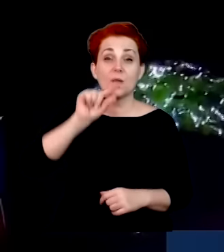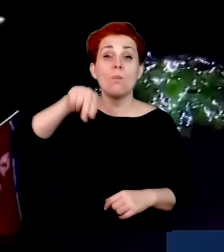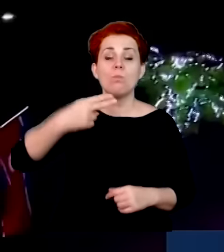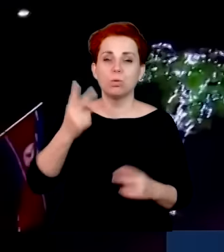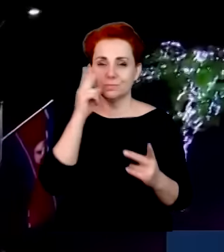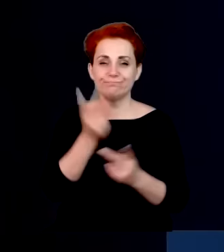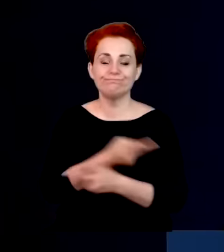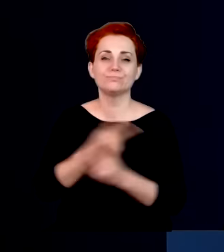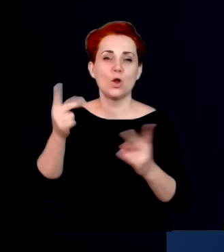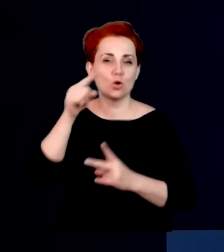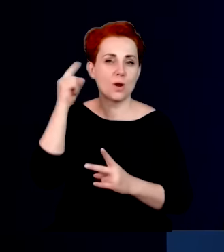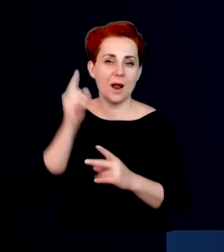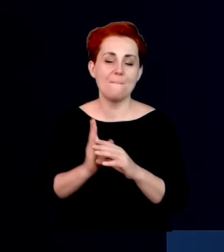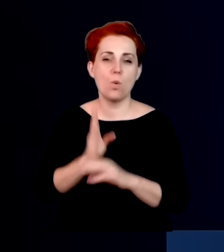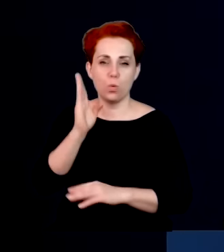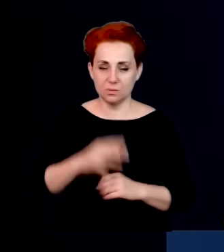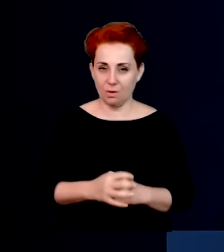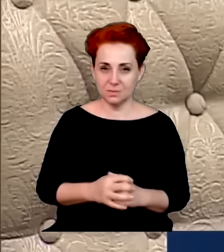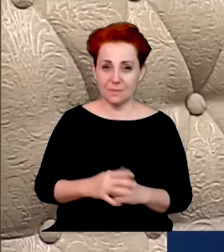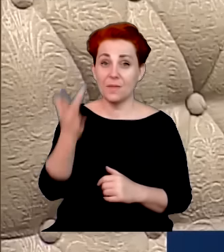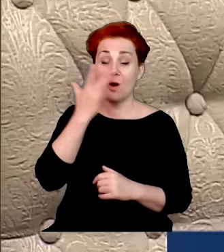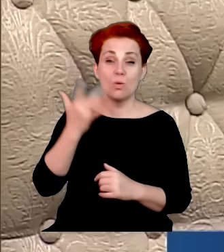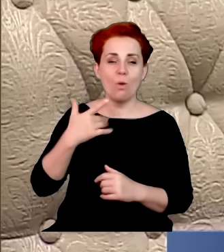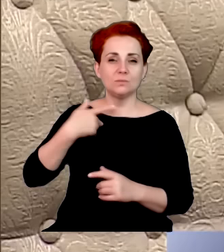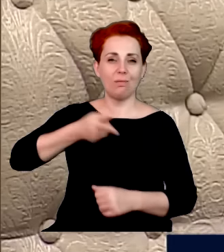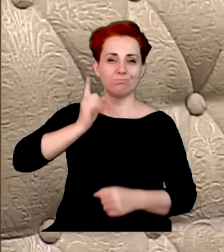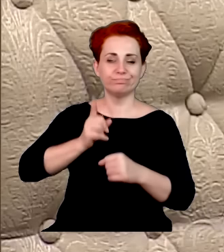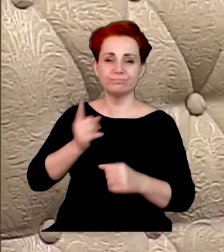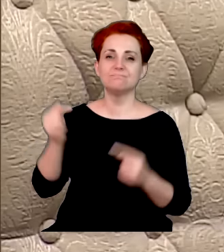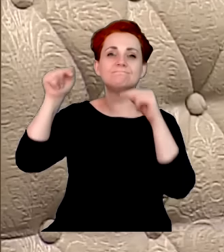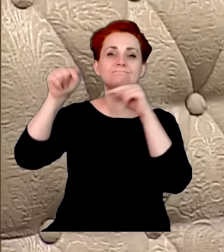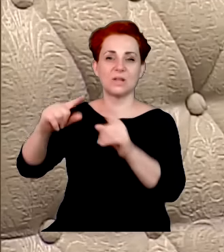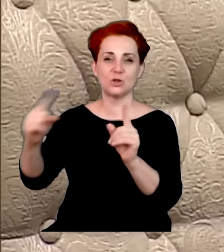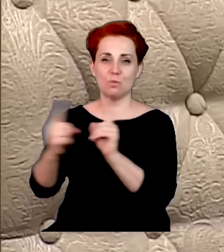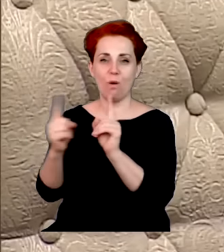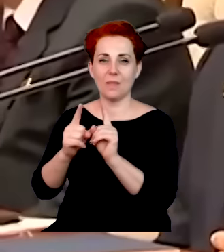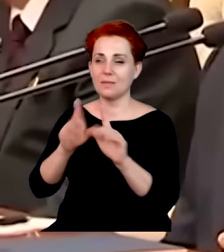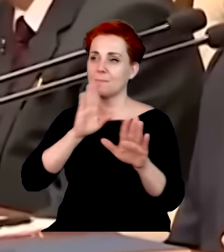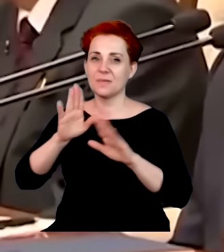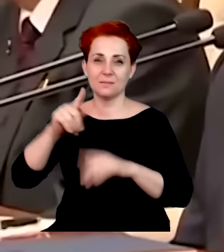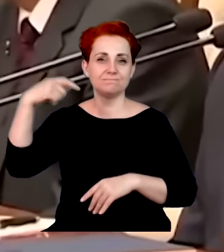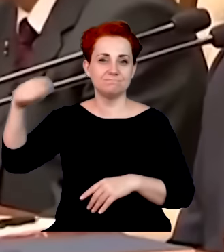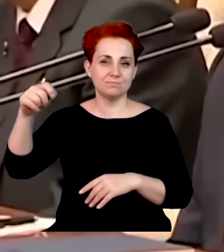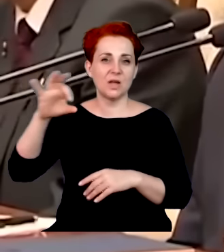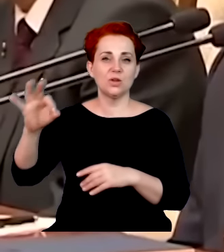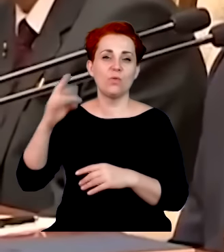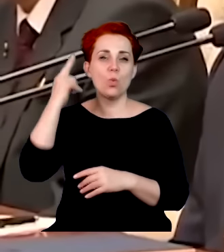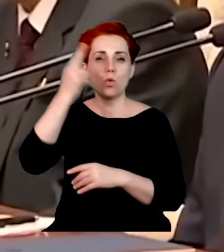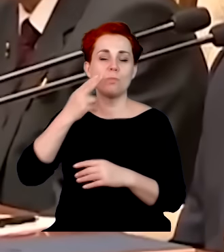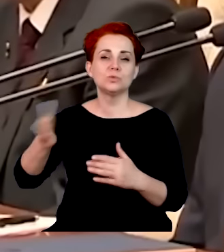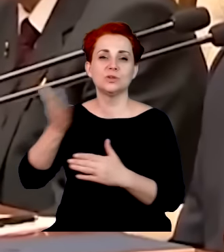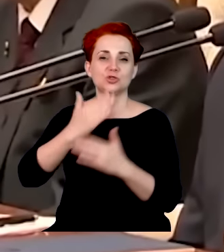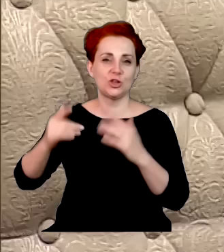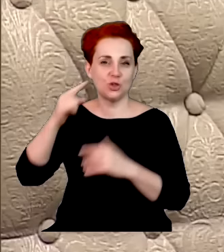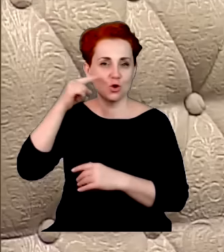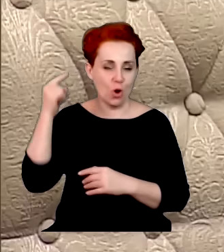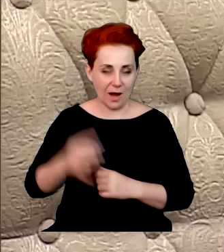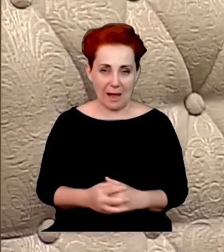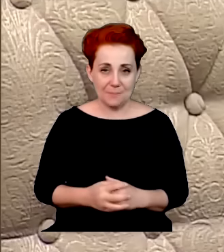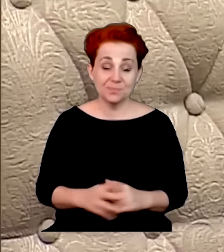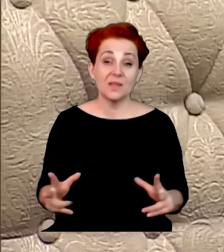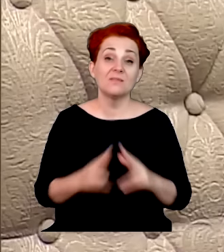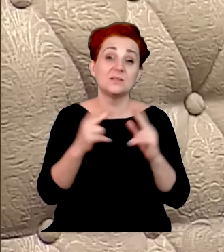Korei Północnej. Rosyjski dyktator spotkał się w Pjongjangu ze swoim odpowiednikiem z komunistycznej części Korei, Kim Jong-unem. Podczas spotkania